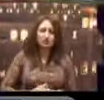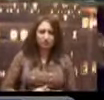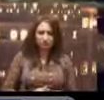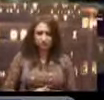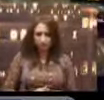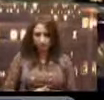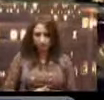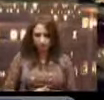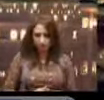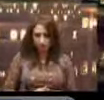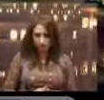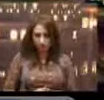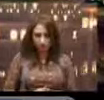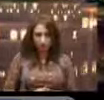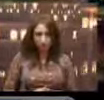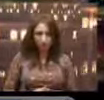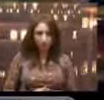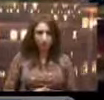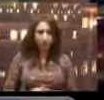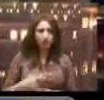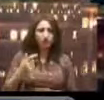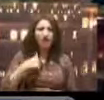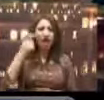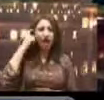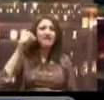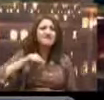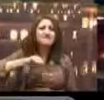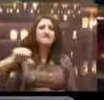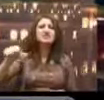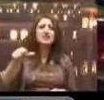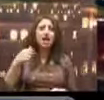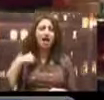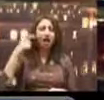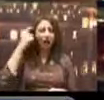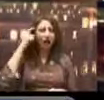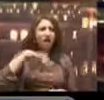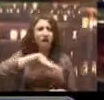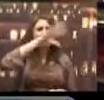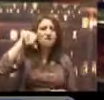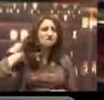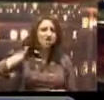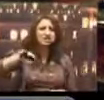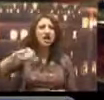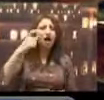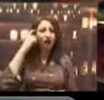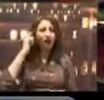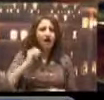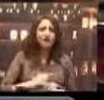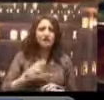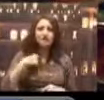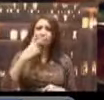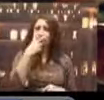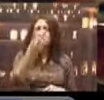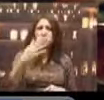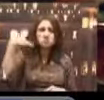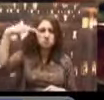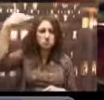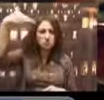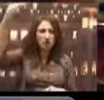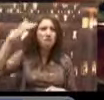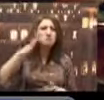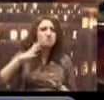ازعم ده، بس كان عندي المام بكم الفساد؟ لا طبعا. وكان عندي رؤيه مستقبليه ان ده